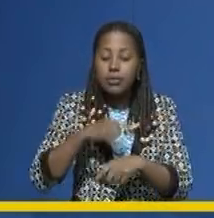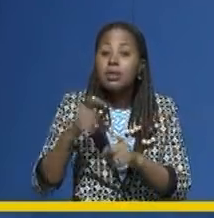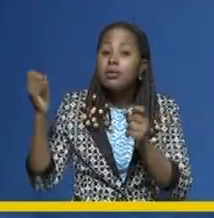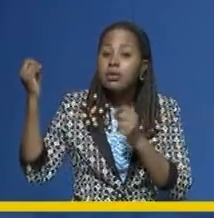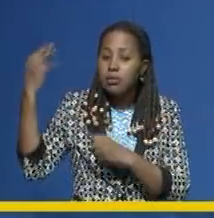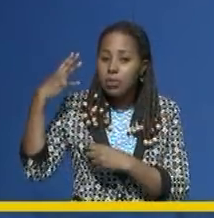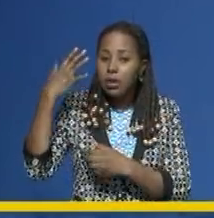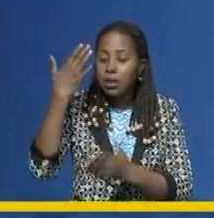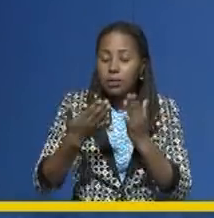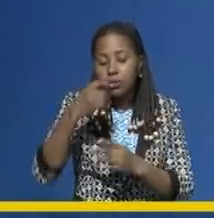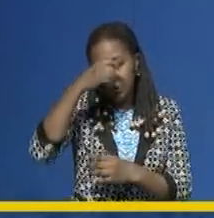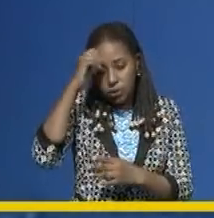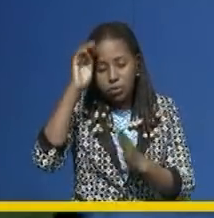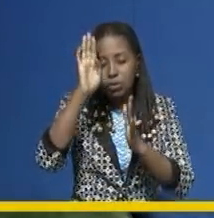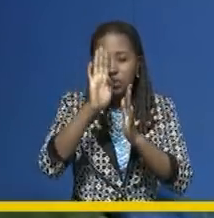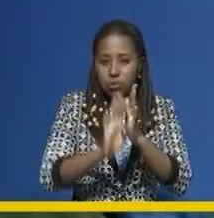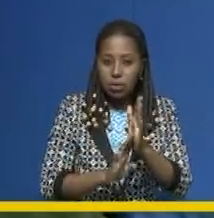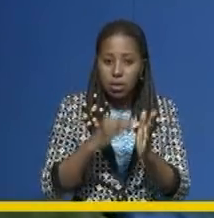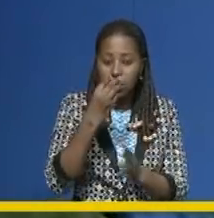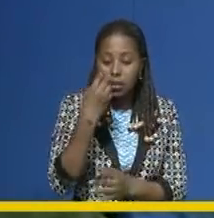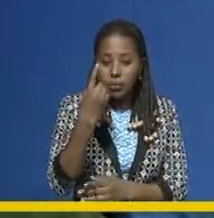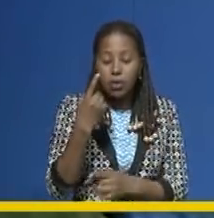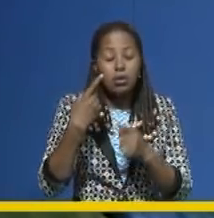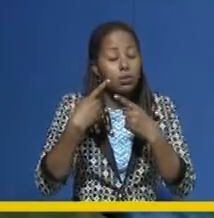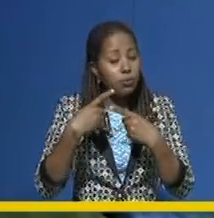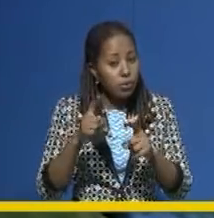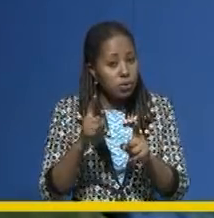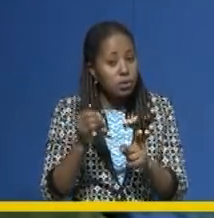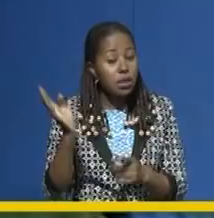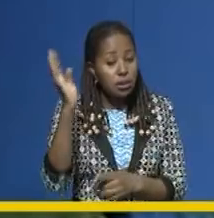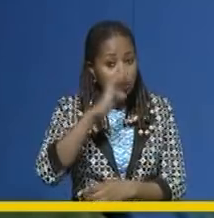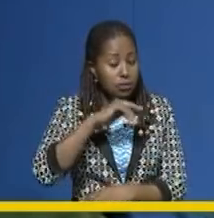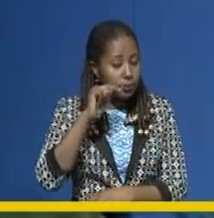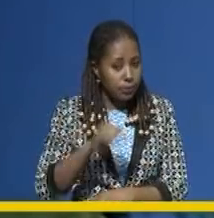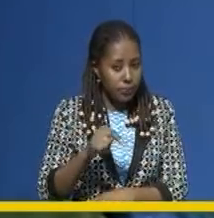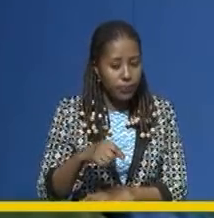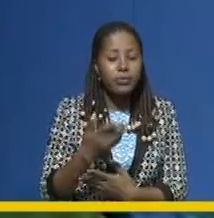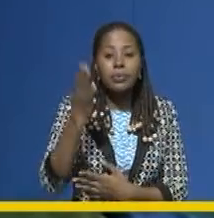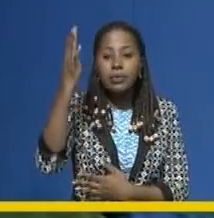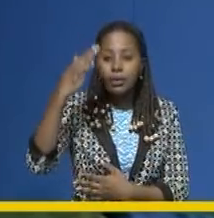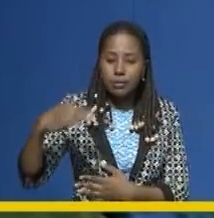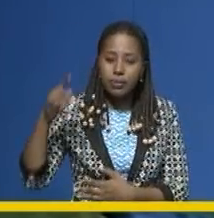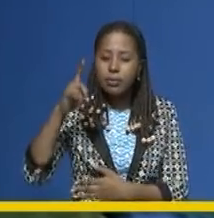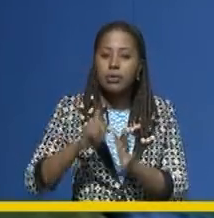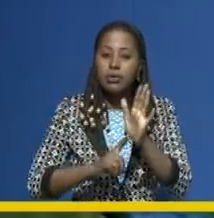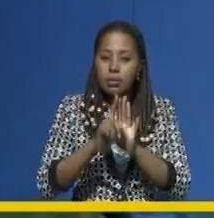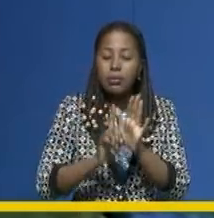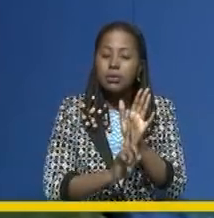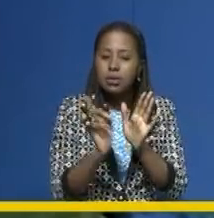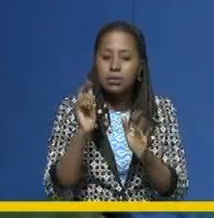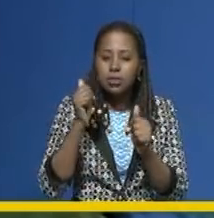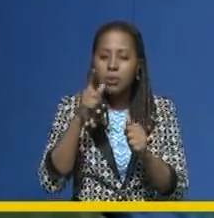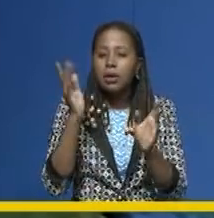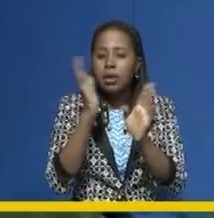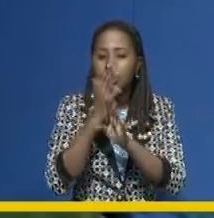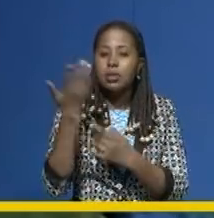cha juu cha joto kitashuka paka nyuzi joto 31 tofauti na siku ya leo. Nyanda za juu kaskazini mashariki tunatarajia kuwa na hali ya mawingu